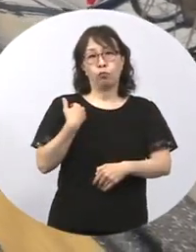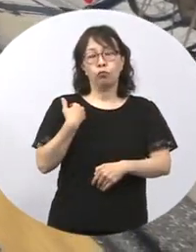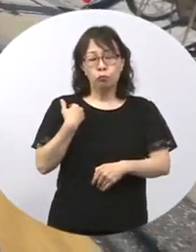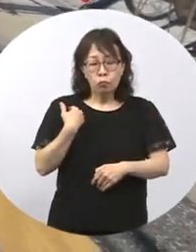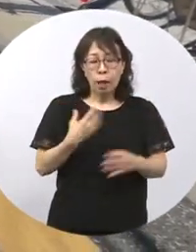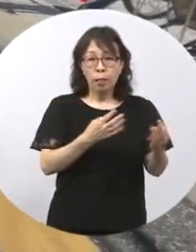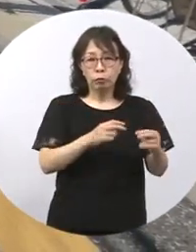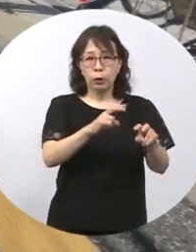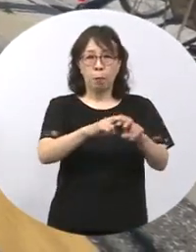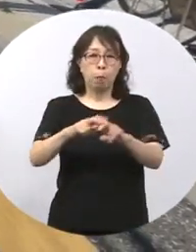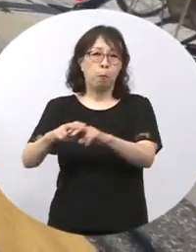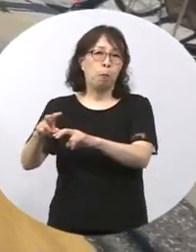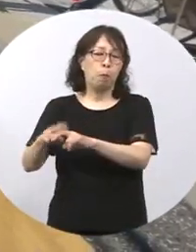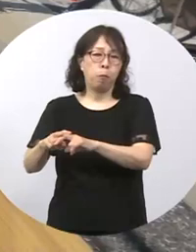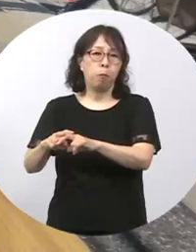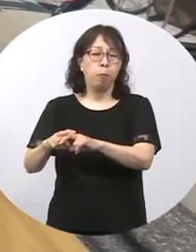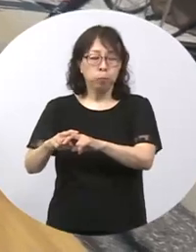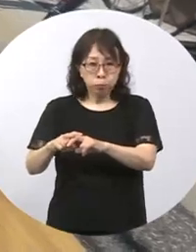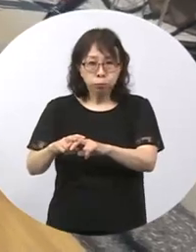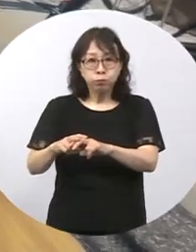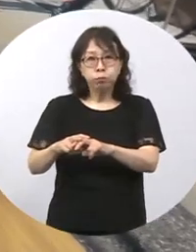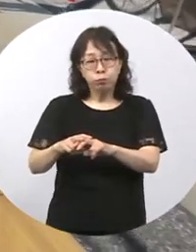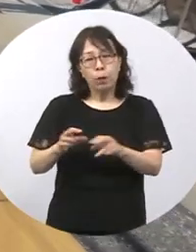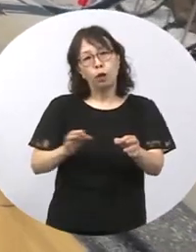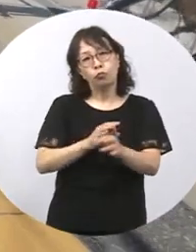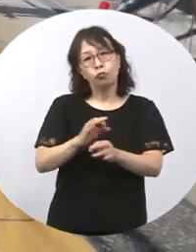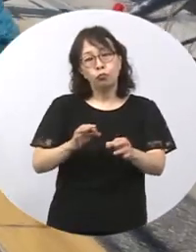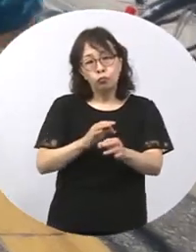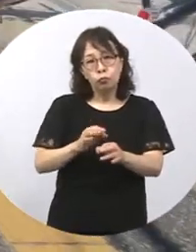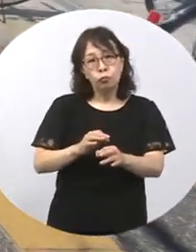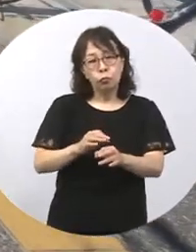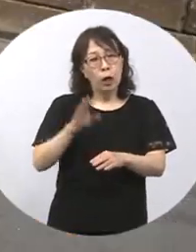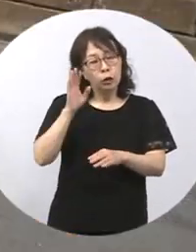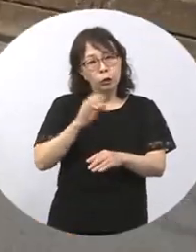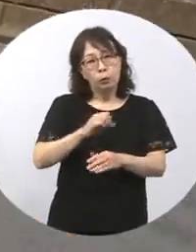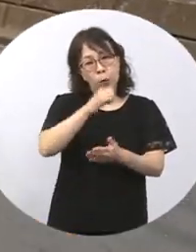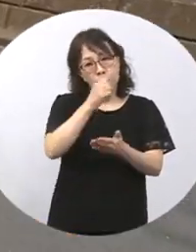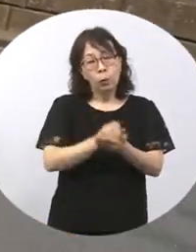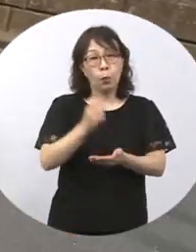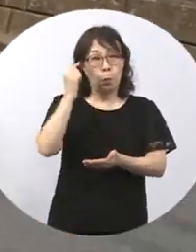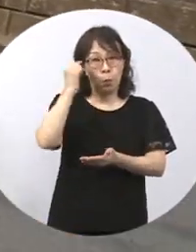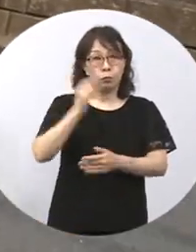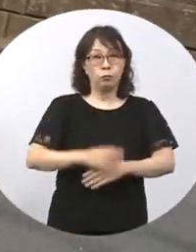ってくれればな、もううまくいくんじゃないかと思いまして。